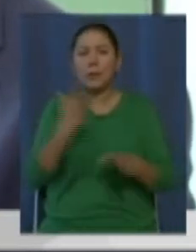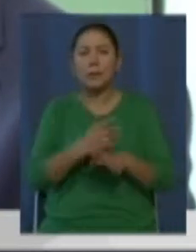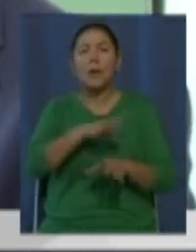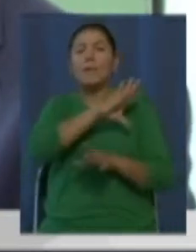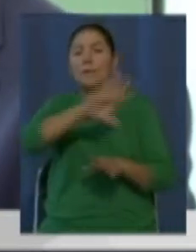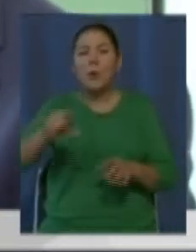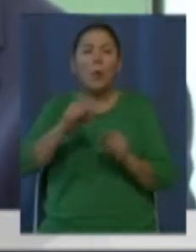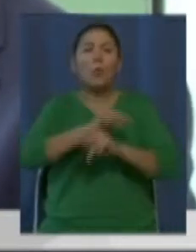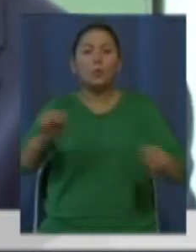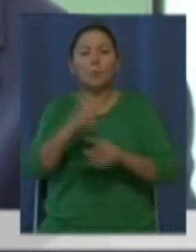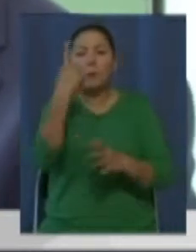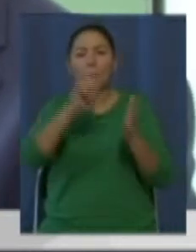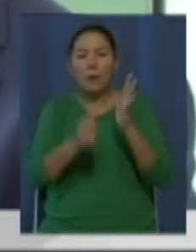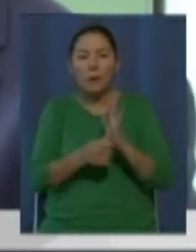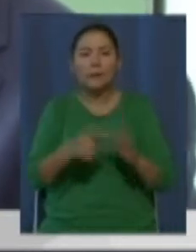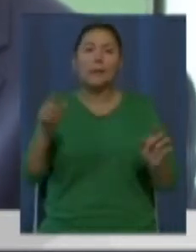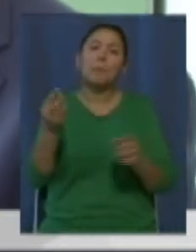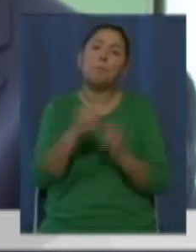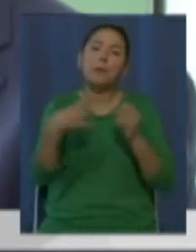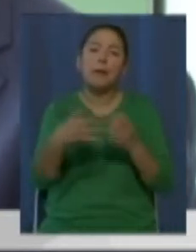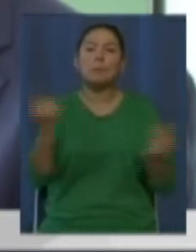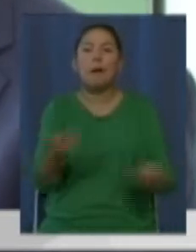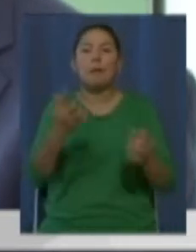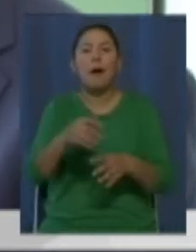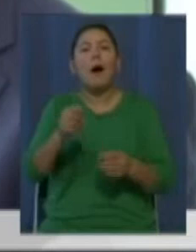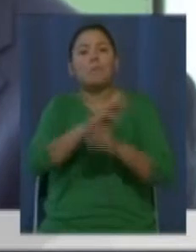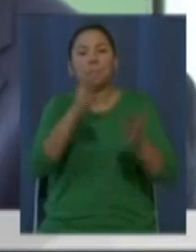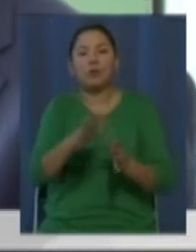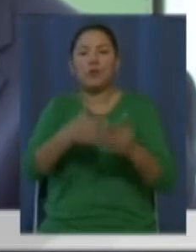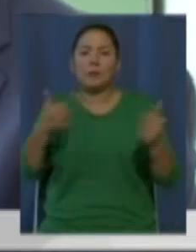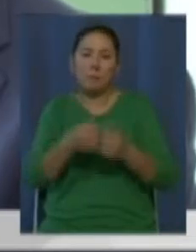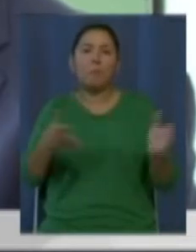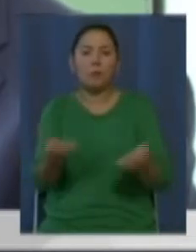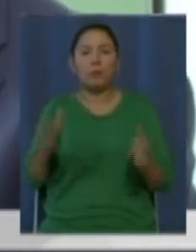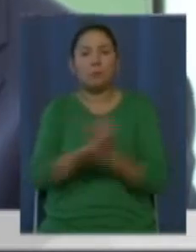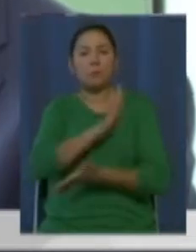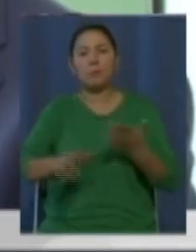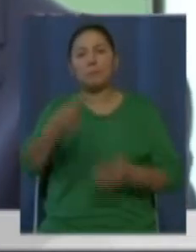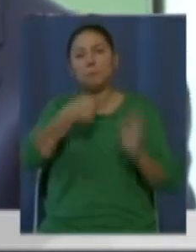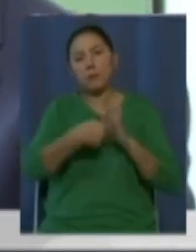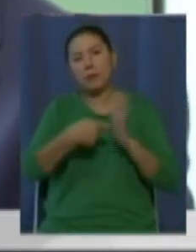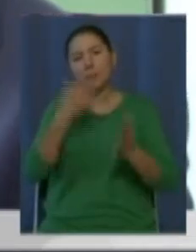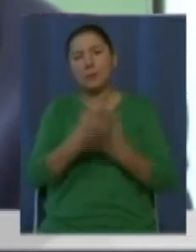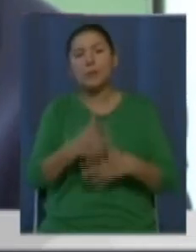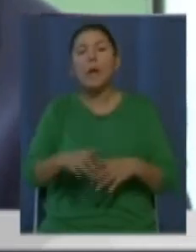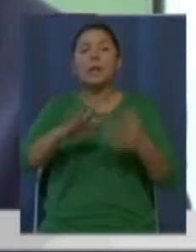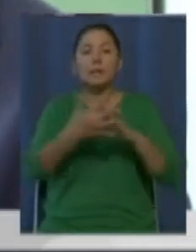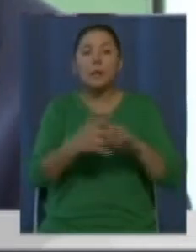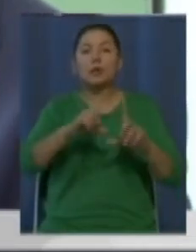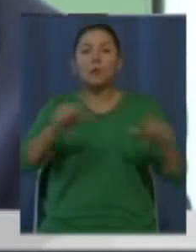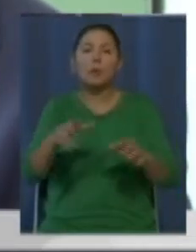бар. Оған да 185 мың теңгеге құрал-жабдықтар алып толықтырдық онда. Мектеп